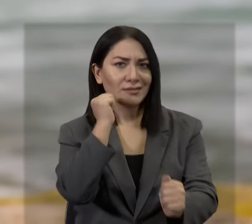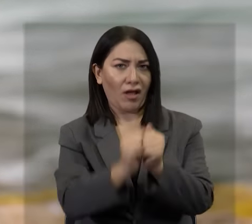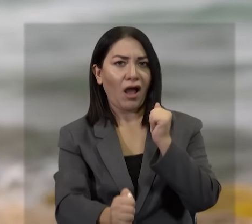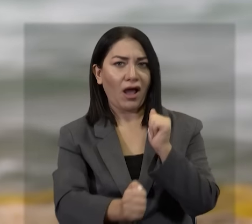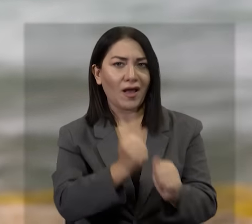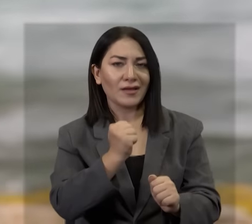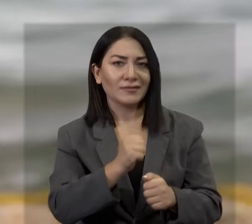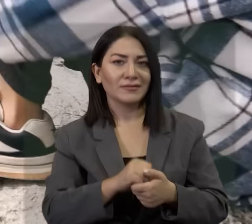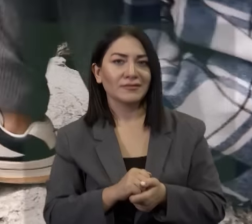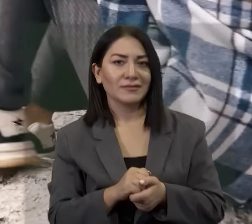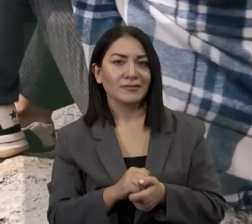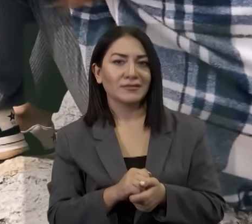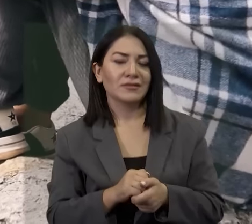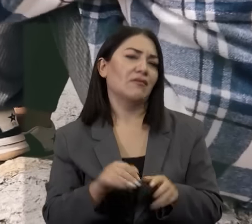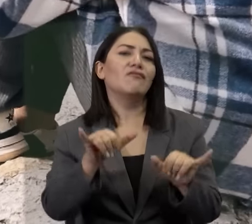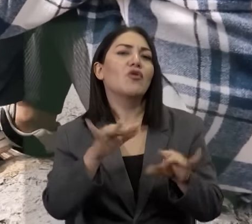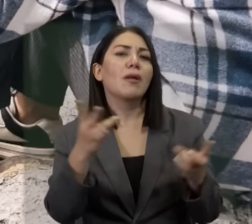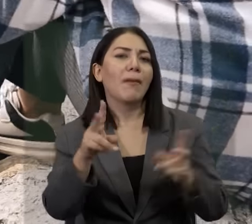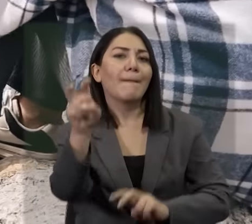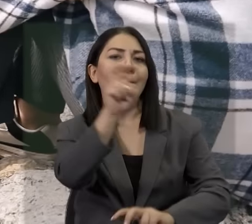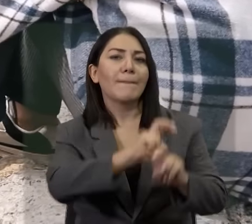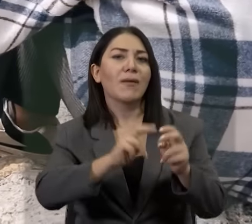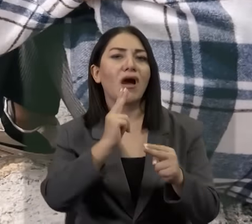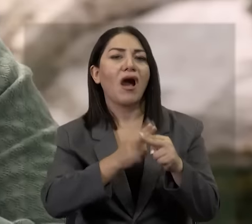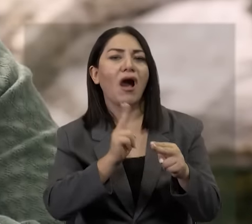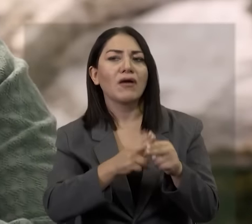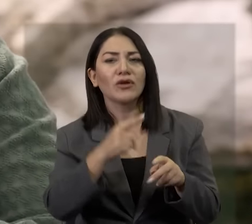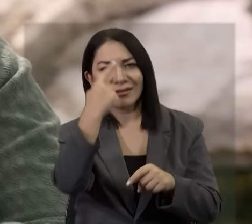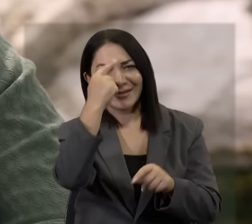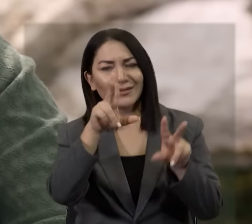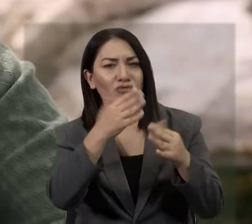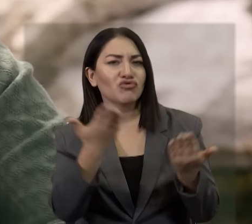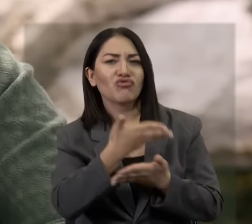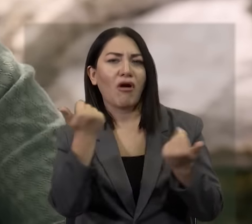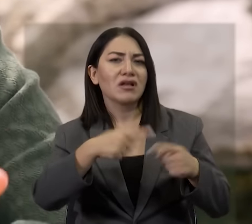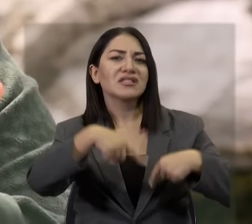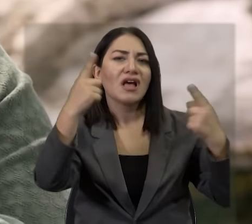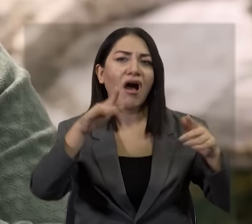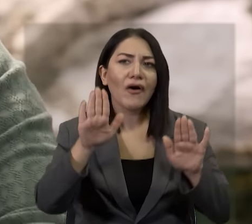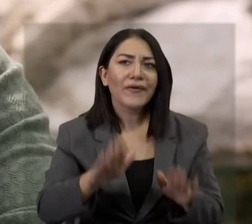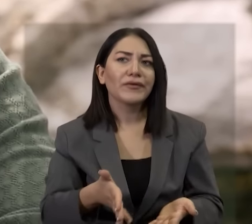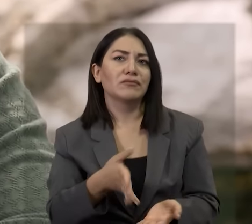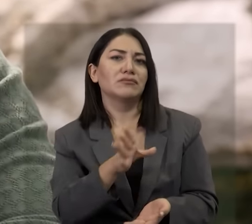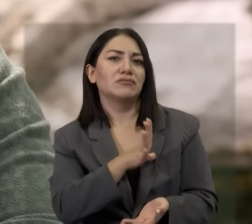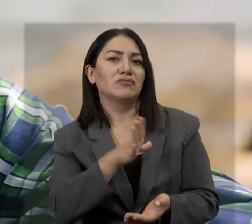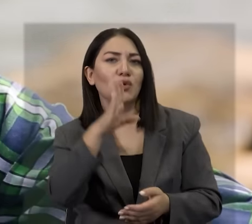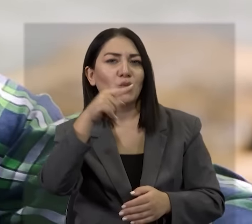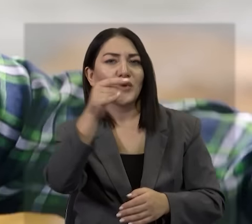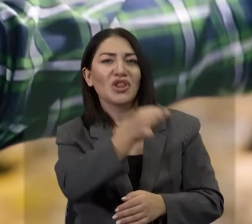ձերս է այդ քարից, հա։ Ու որտեղ պիտի այդ քարը կընտրենք, ոչ մի հուշում չկա։ Սալիլանջի